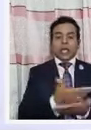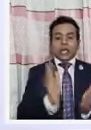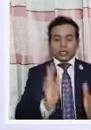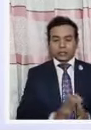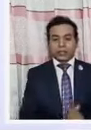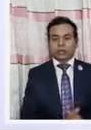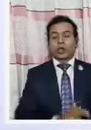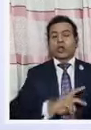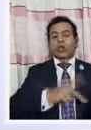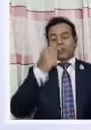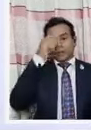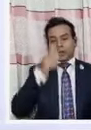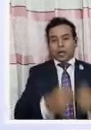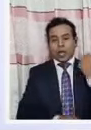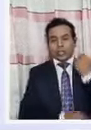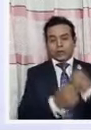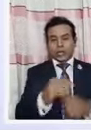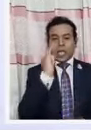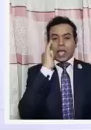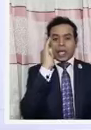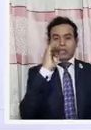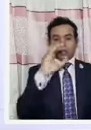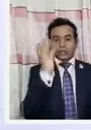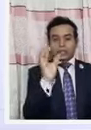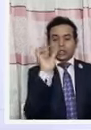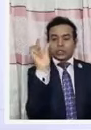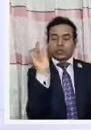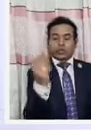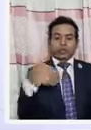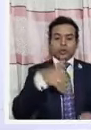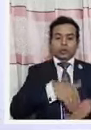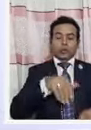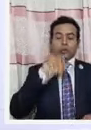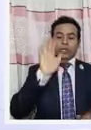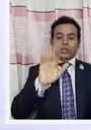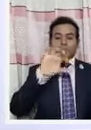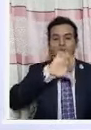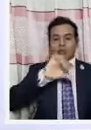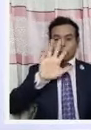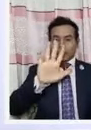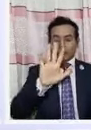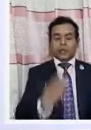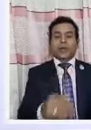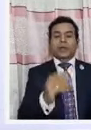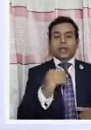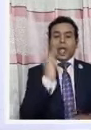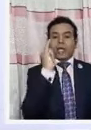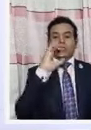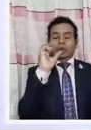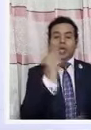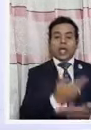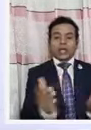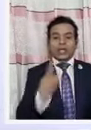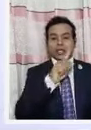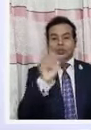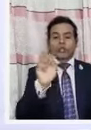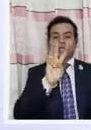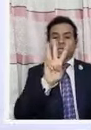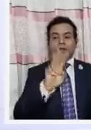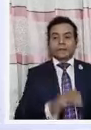আছে 5890টি। সারা দেশে অন্যান্য হাসপাতালের আইসিইউ শয্যায় রোগী ভর্তি আছেন 95